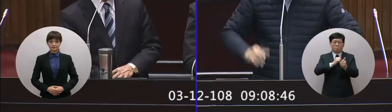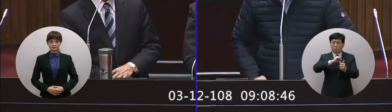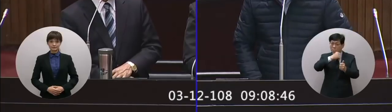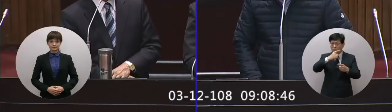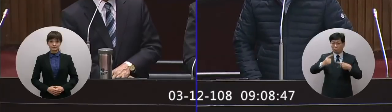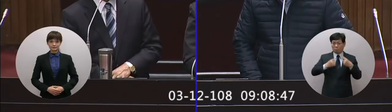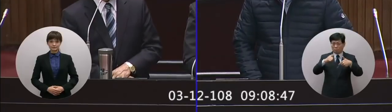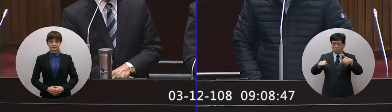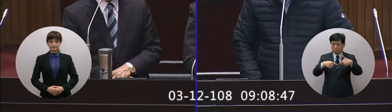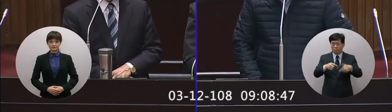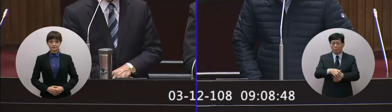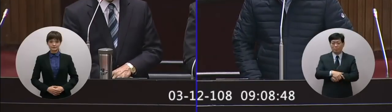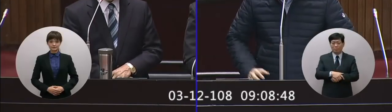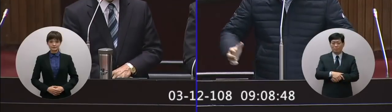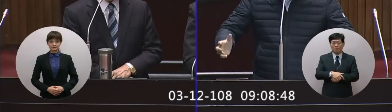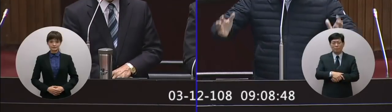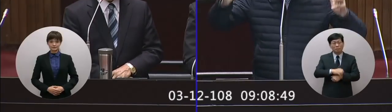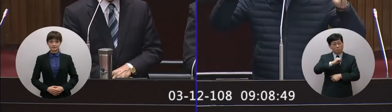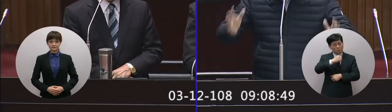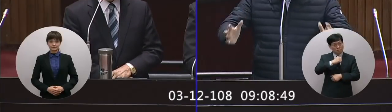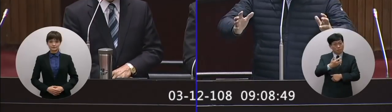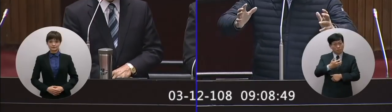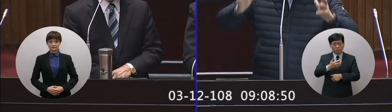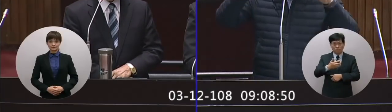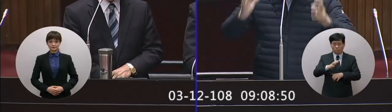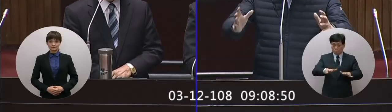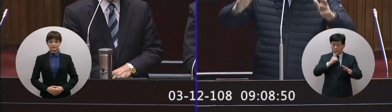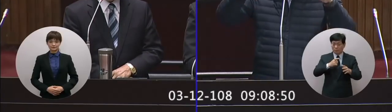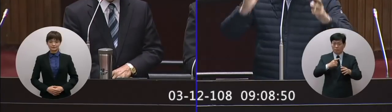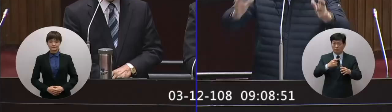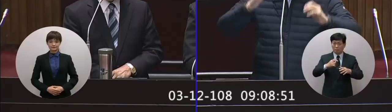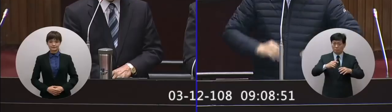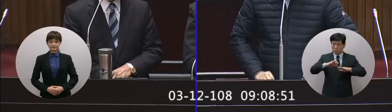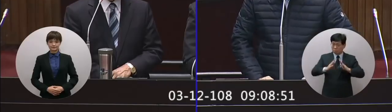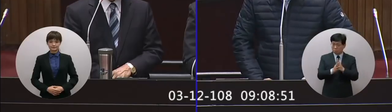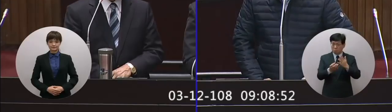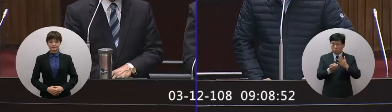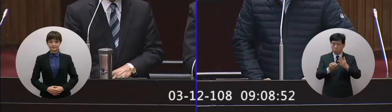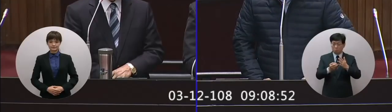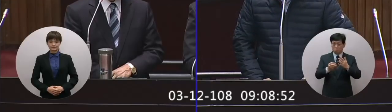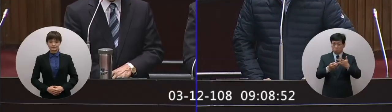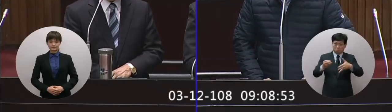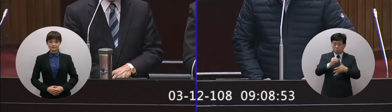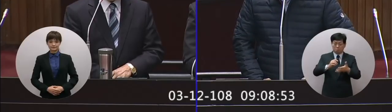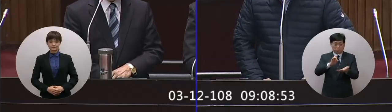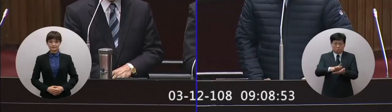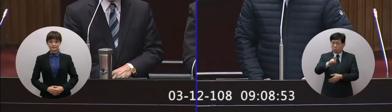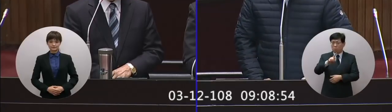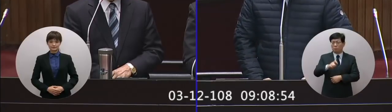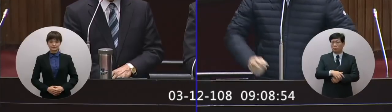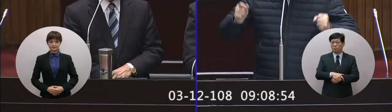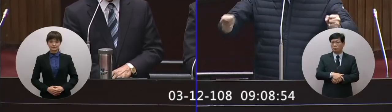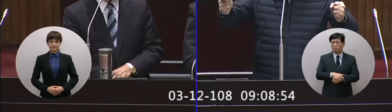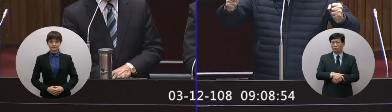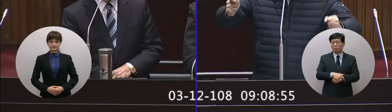台湾的自由化。台湾没有这个能耐，一步走到自由化。院